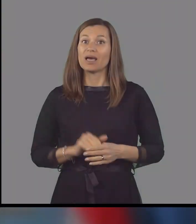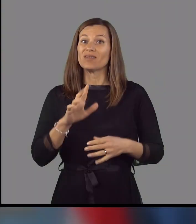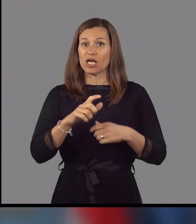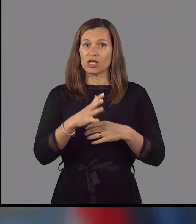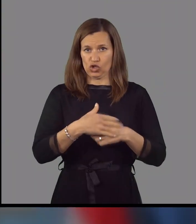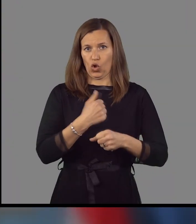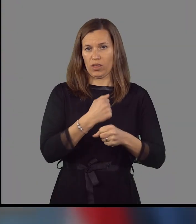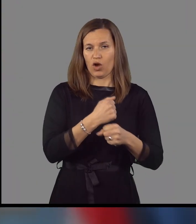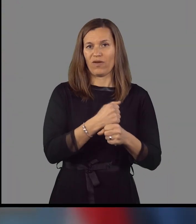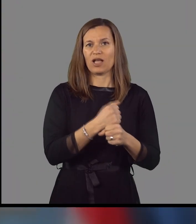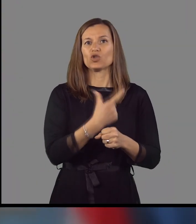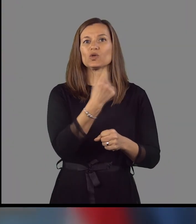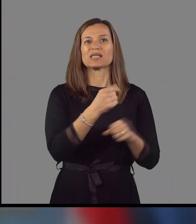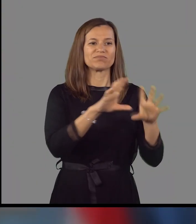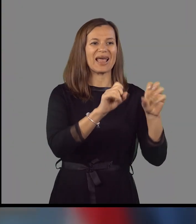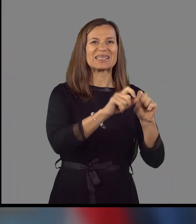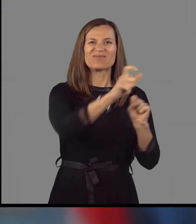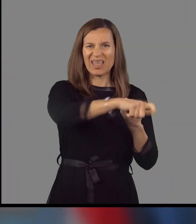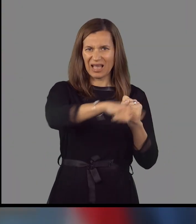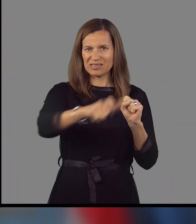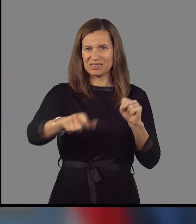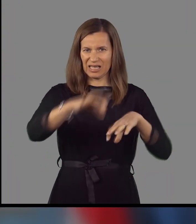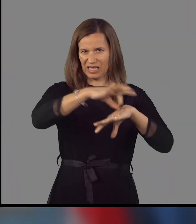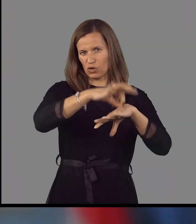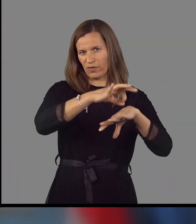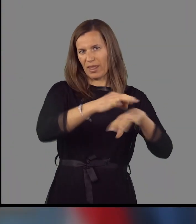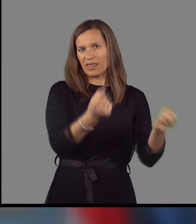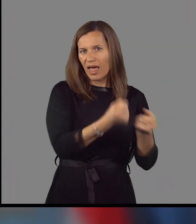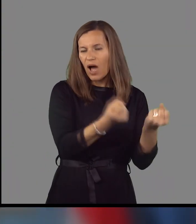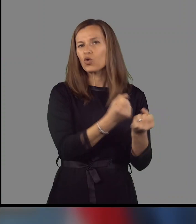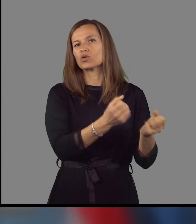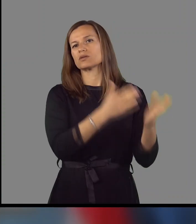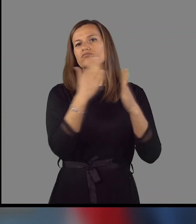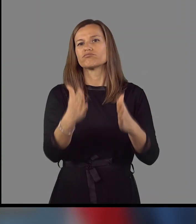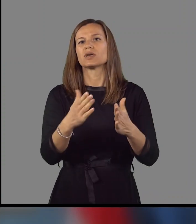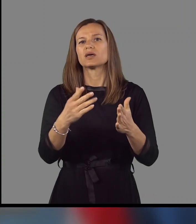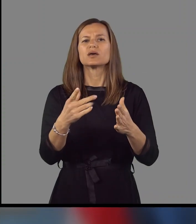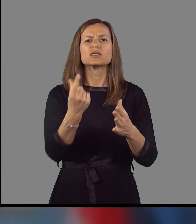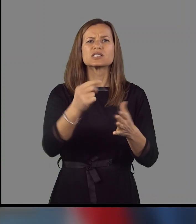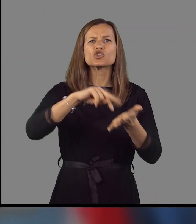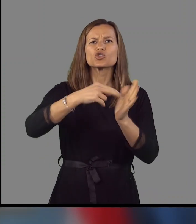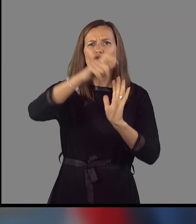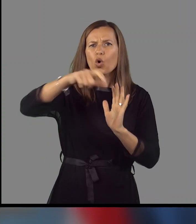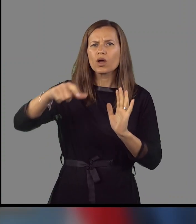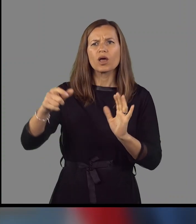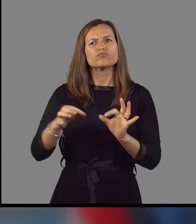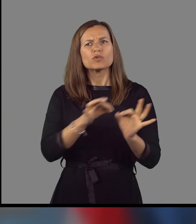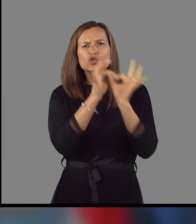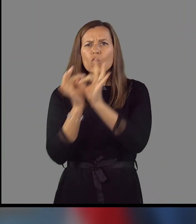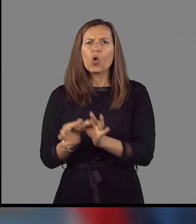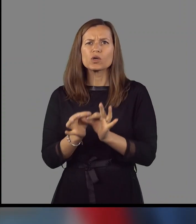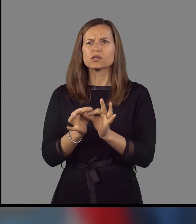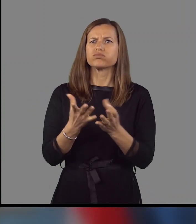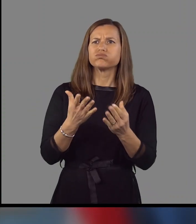V sodelovanju z izvajalci zdravstvene dejavnosti in z stroko neprenehoma izboljšujemo in nadgrajujemo